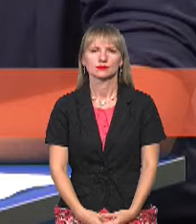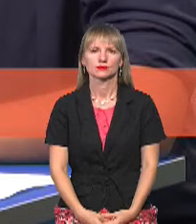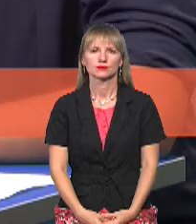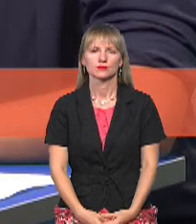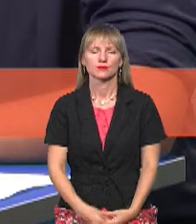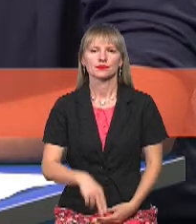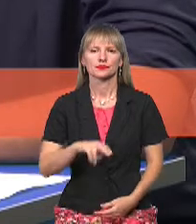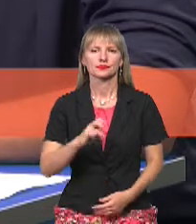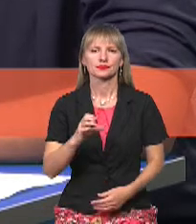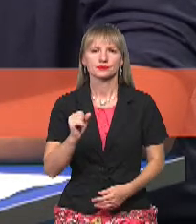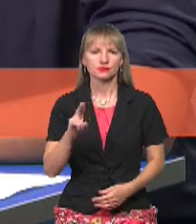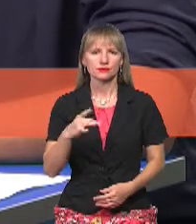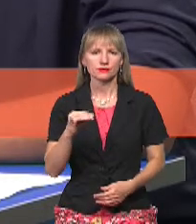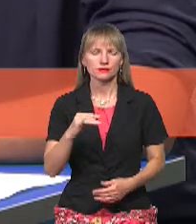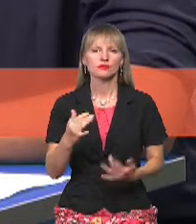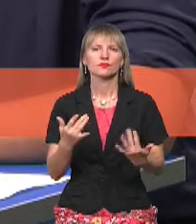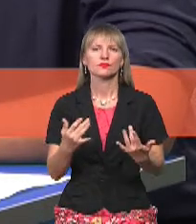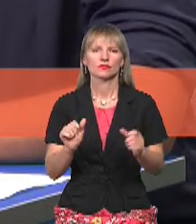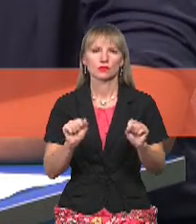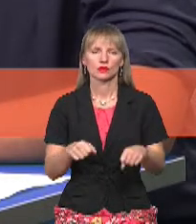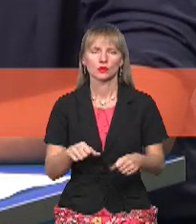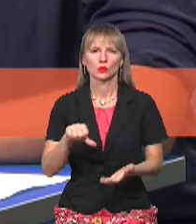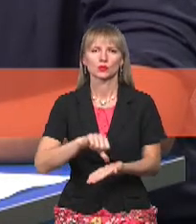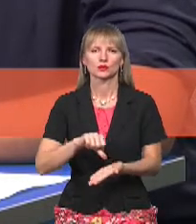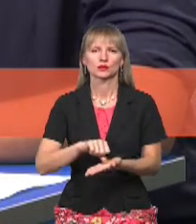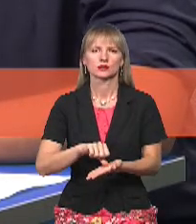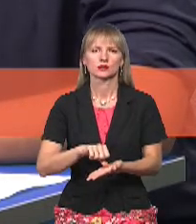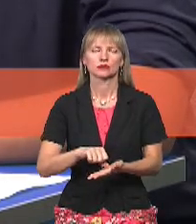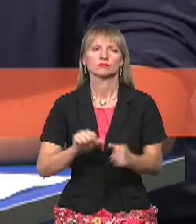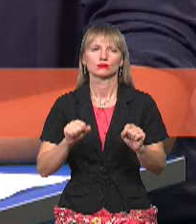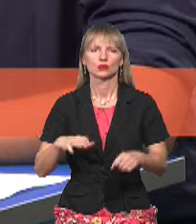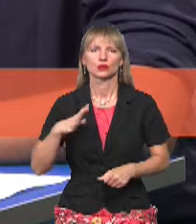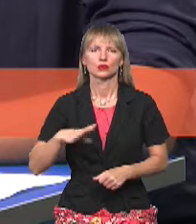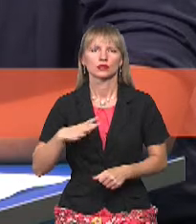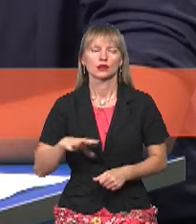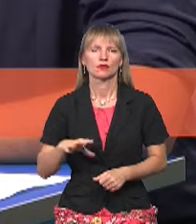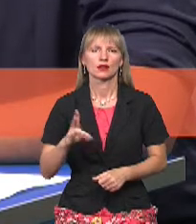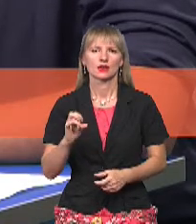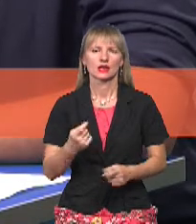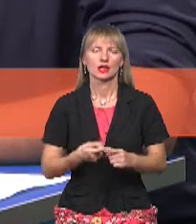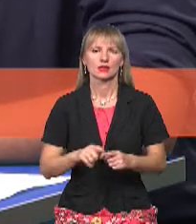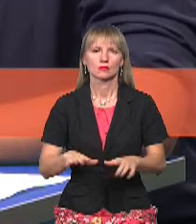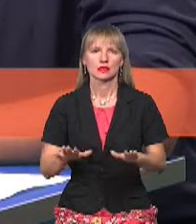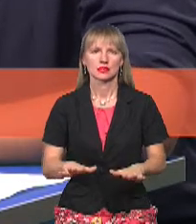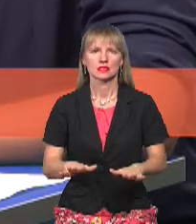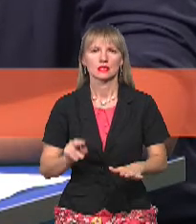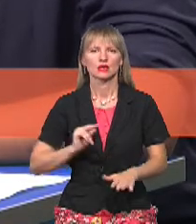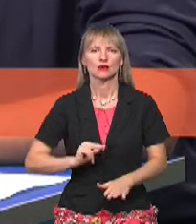Пане Андрію, на вашу думку, скільки потенційних кандидатів можна очікувати на ці посади?